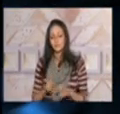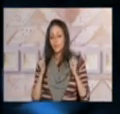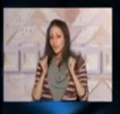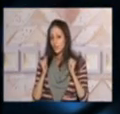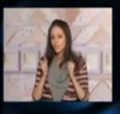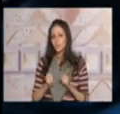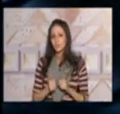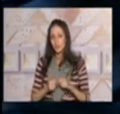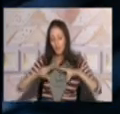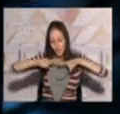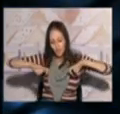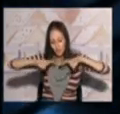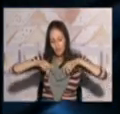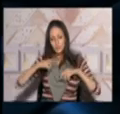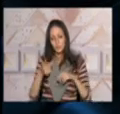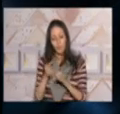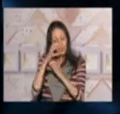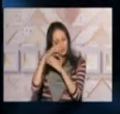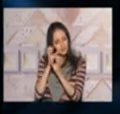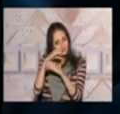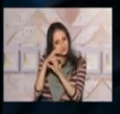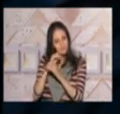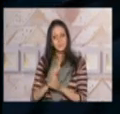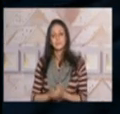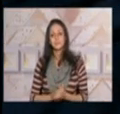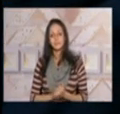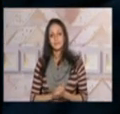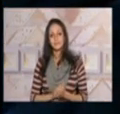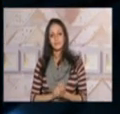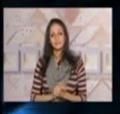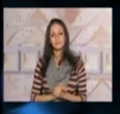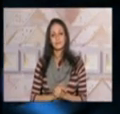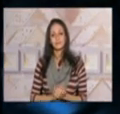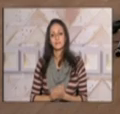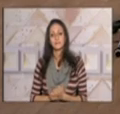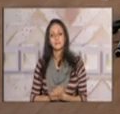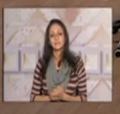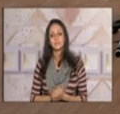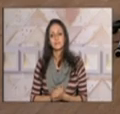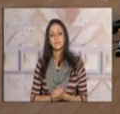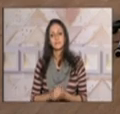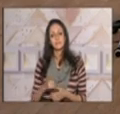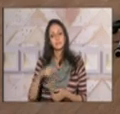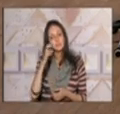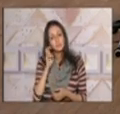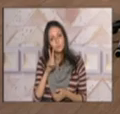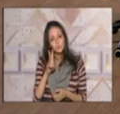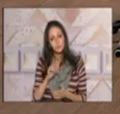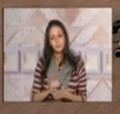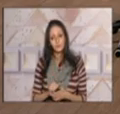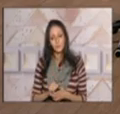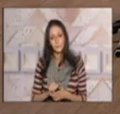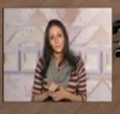اوضحها الجائزه برضو عشان ابقى يعني امين وصريح معاكم ومع المشاهدين، بتحاول تركز في المجال